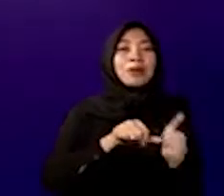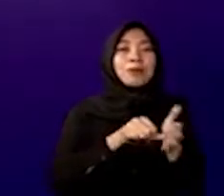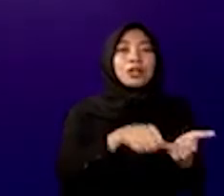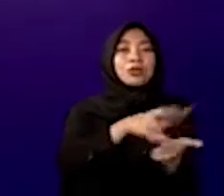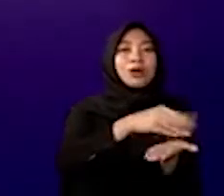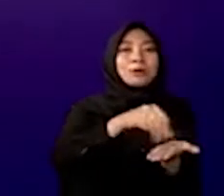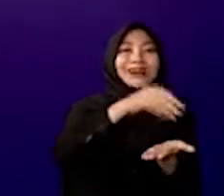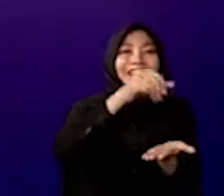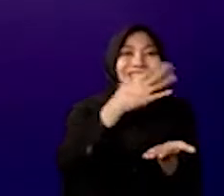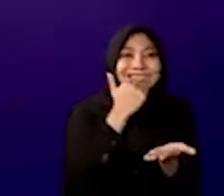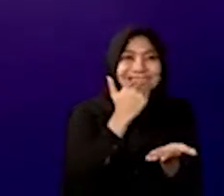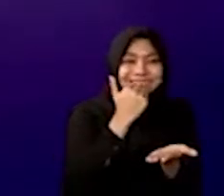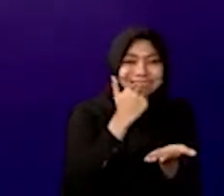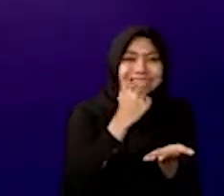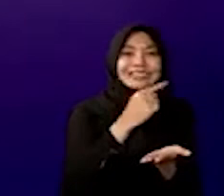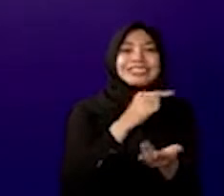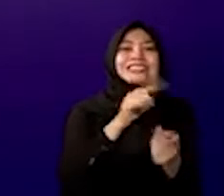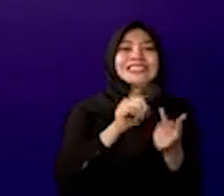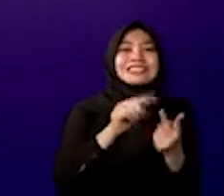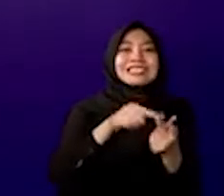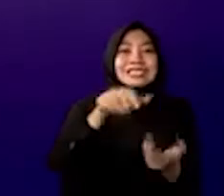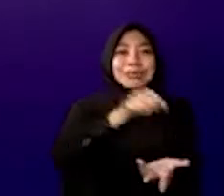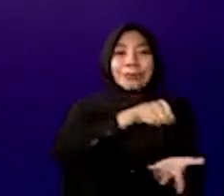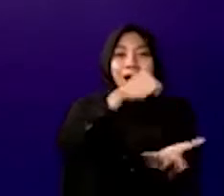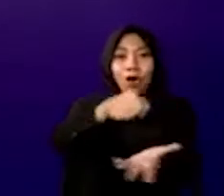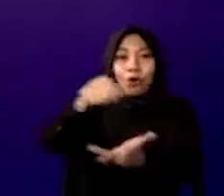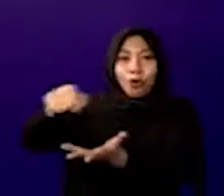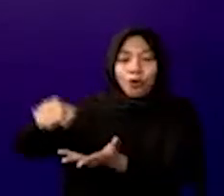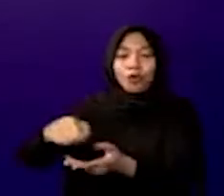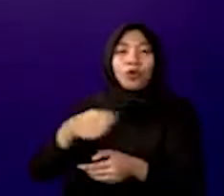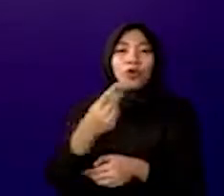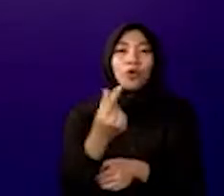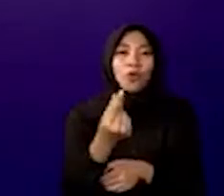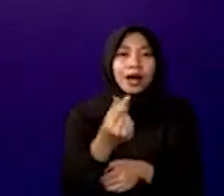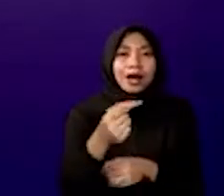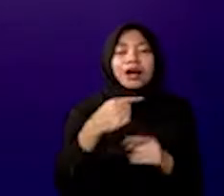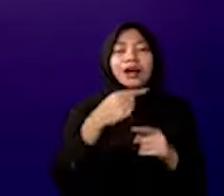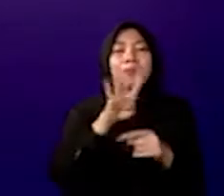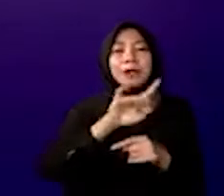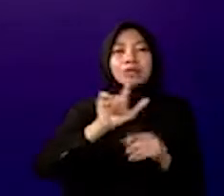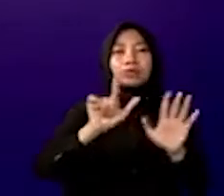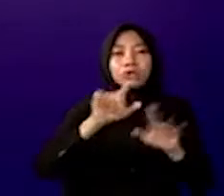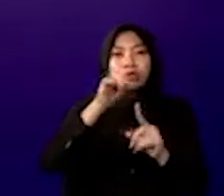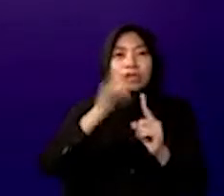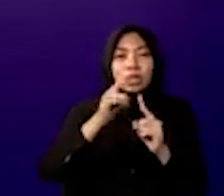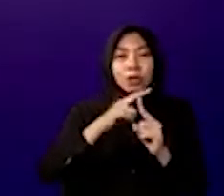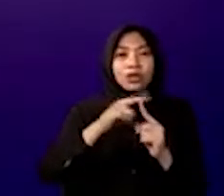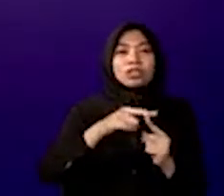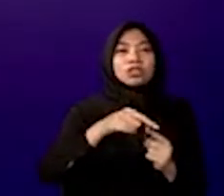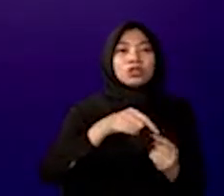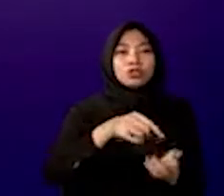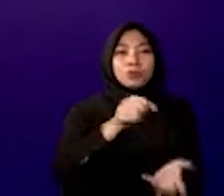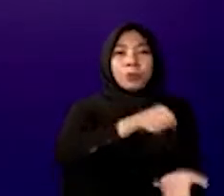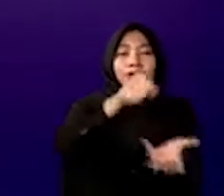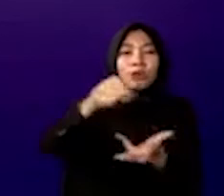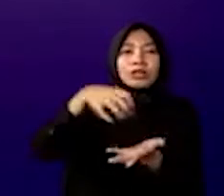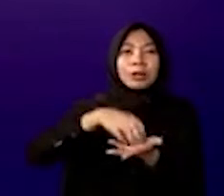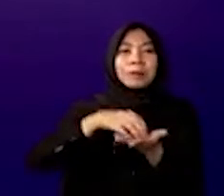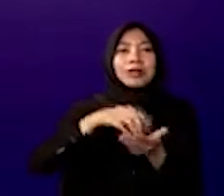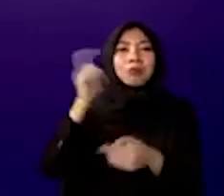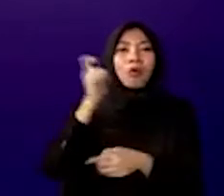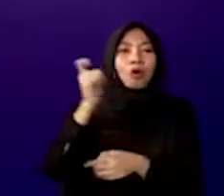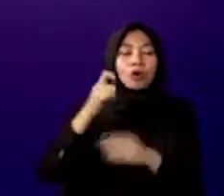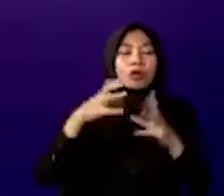41,5 triliun sembako dan bantunan tunai 47 triliun Bansos di bod tabek jabod tabek